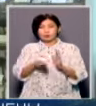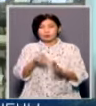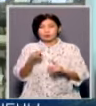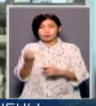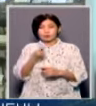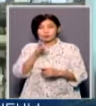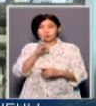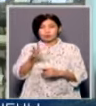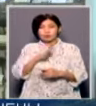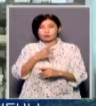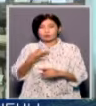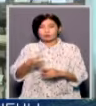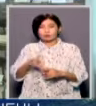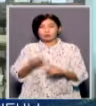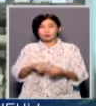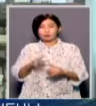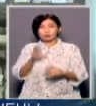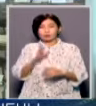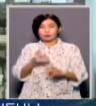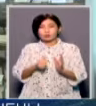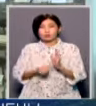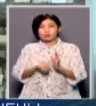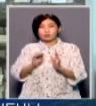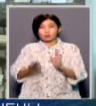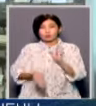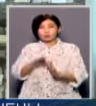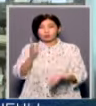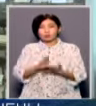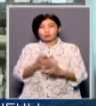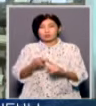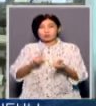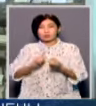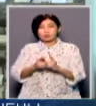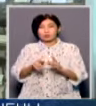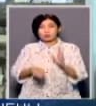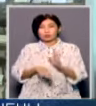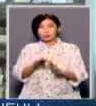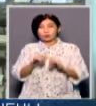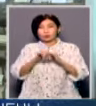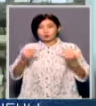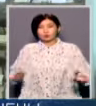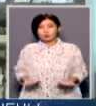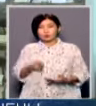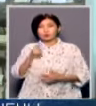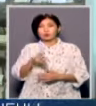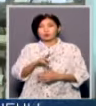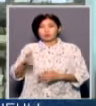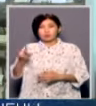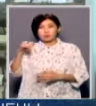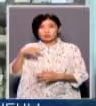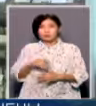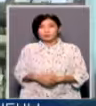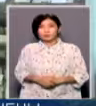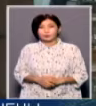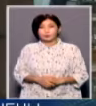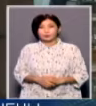минимальной заработной платы с 40 тысяч тенге до 60 тысяч тенге изменит и улучшит условия жизни тысячи миллионов